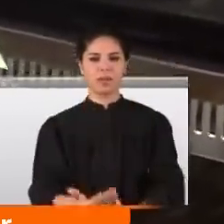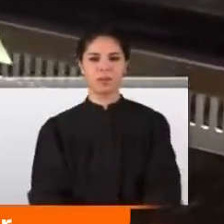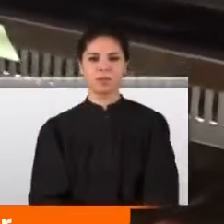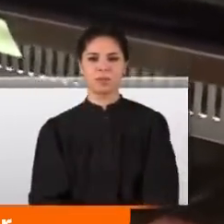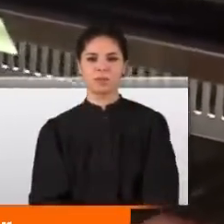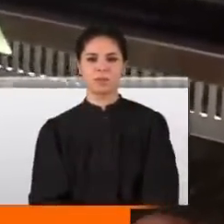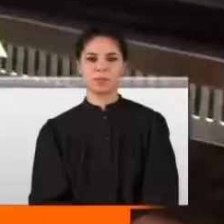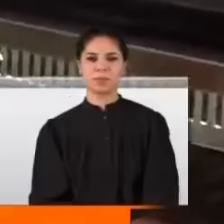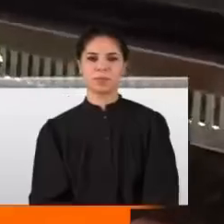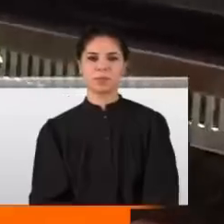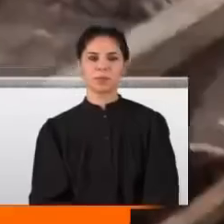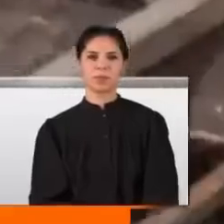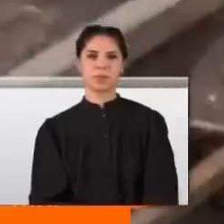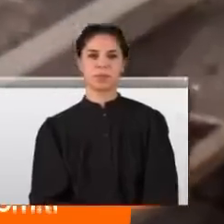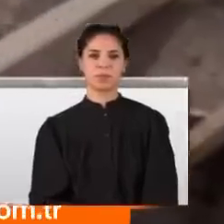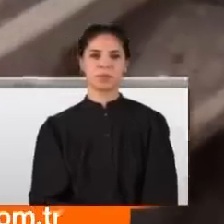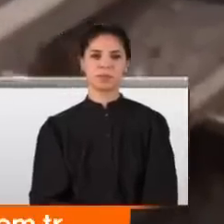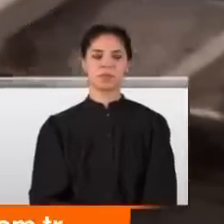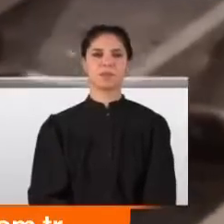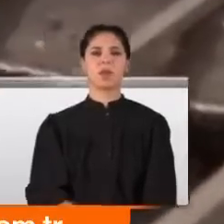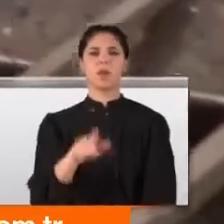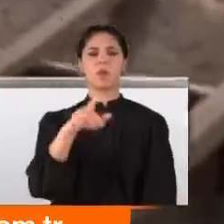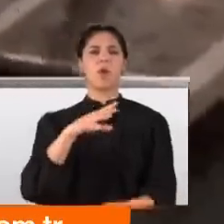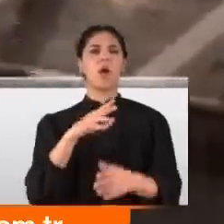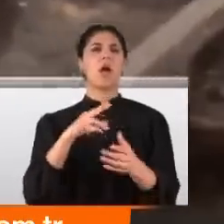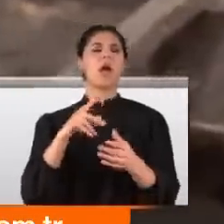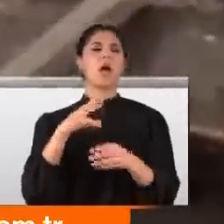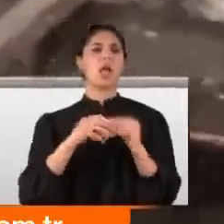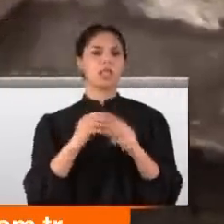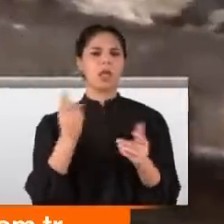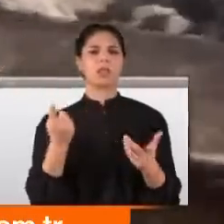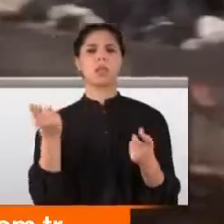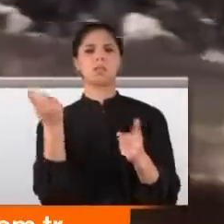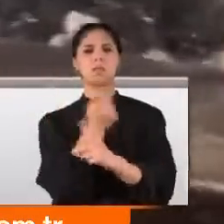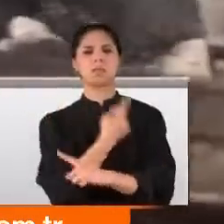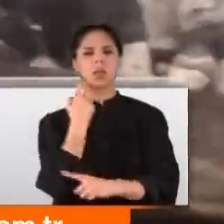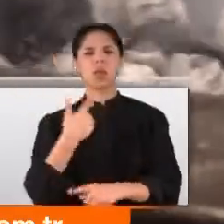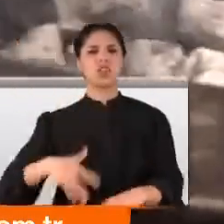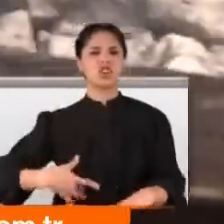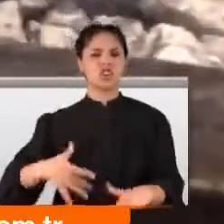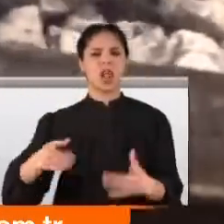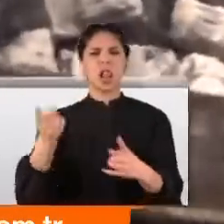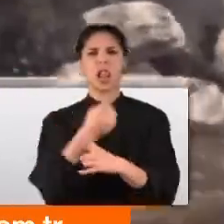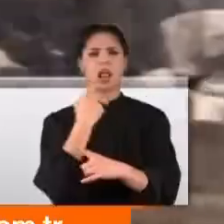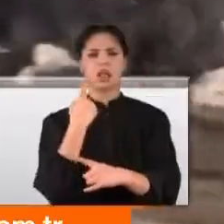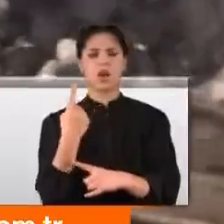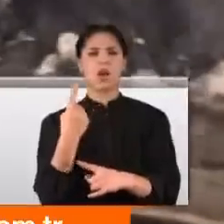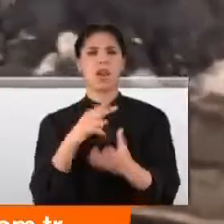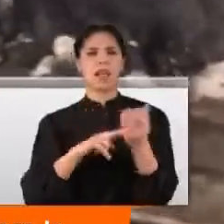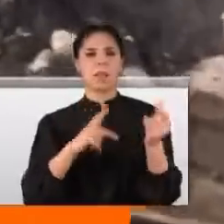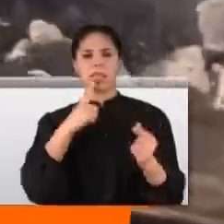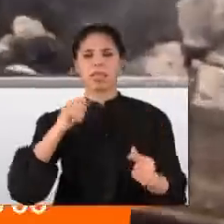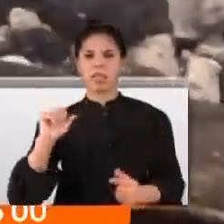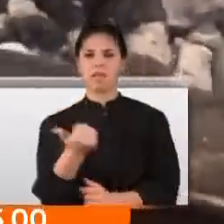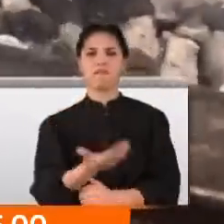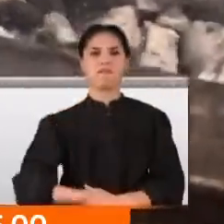people, very nice food. Kuşbaşısı, Adana'sı. Maraş taraklığı, ciğeri, Ali Nazi'yi kebap çeşitlerinin lezzet